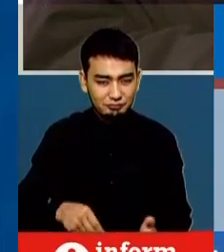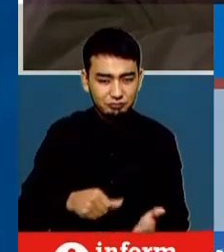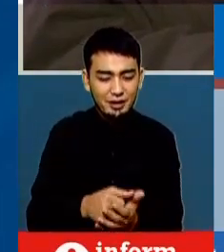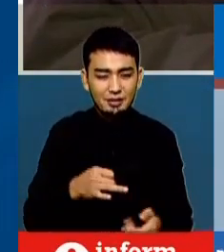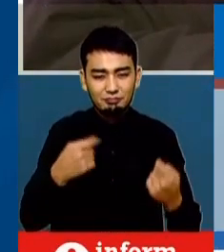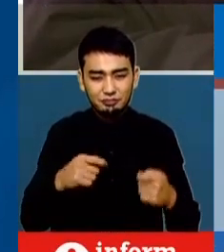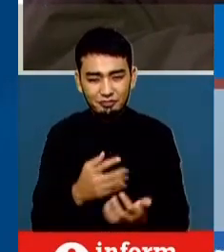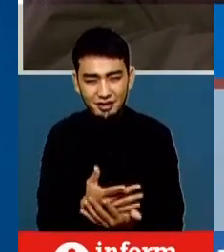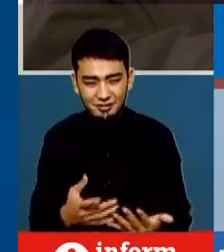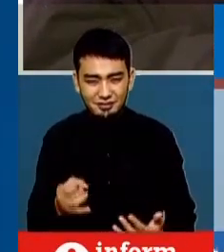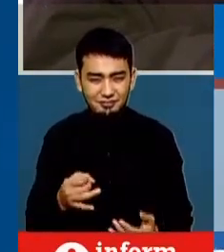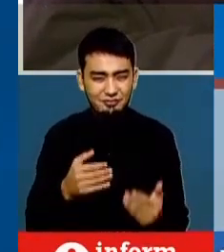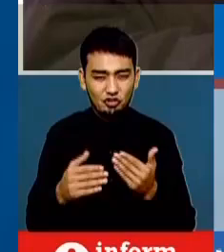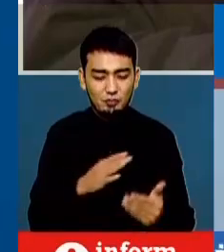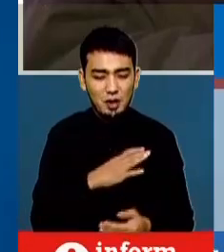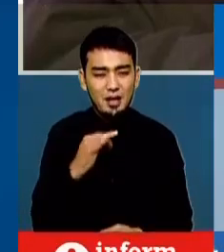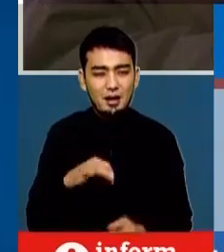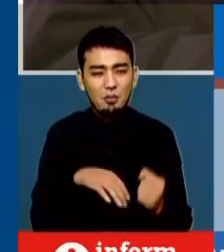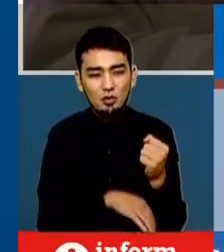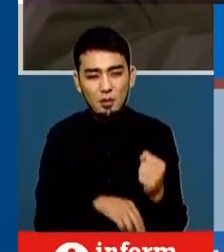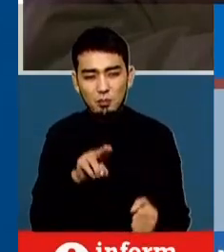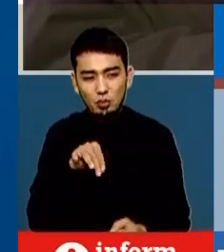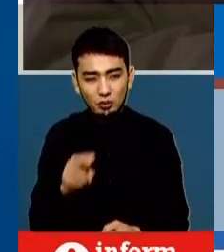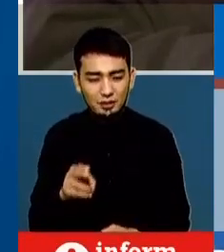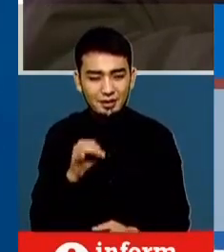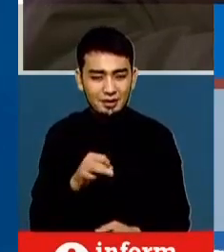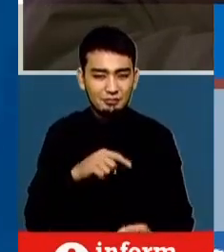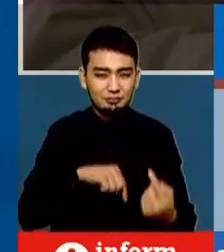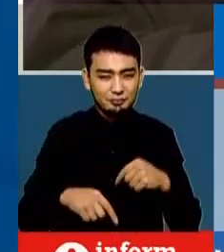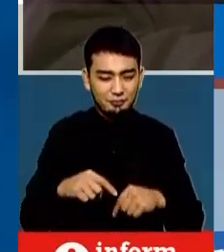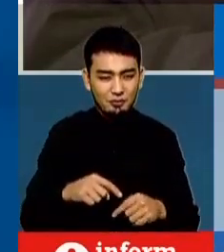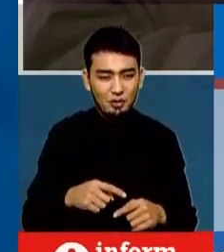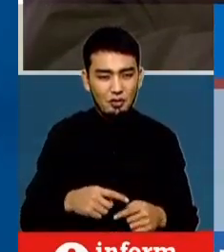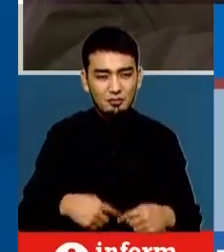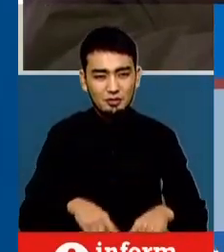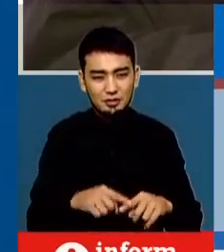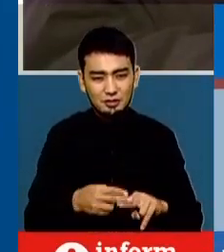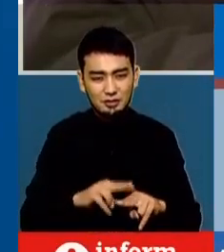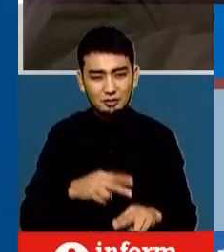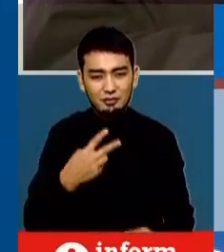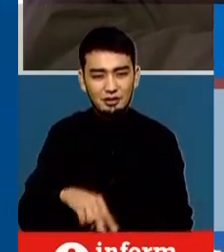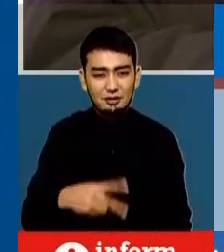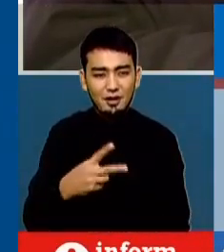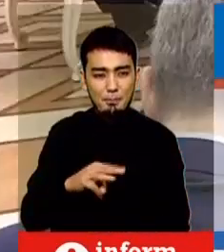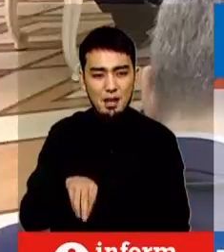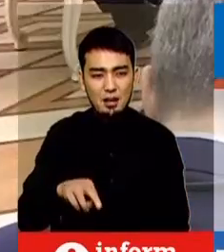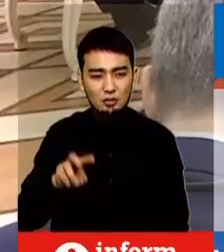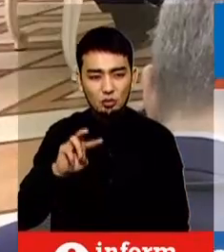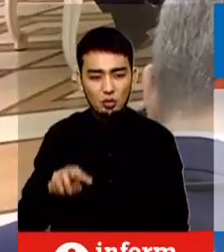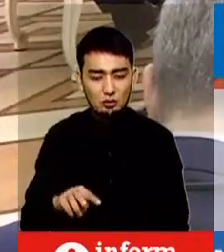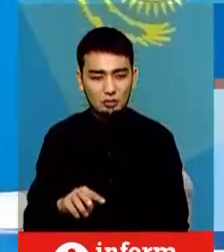По последнему пункту наш президент отметил, что товарооборот между членами организации превысил $22 миллиарда.